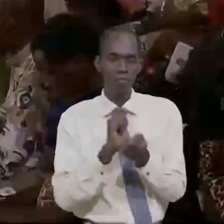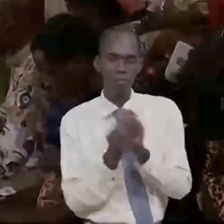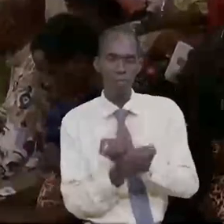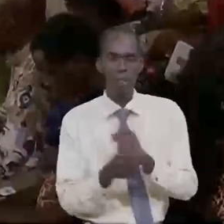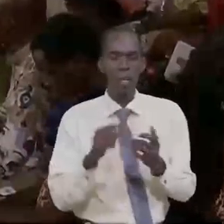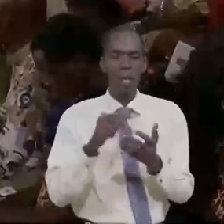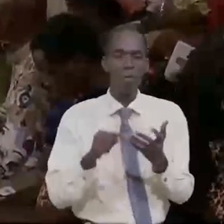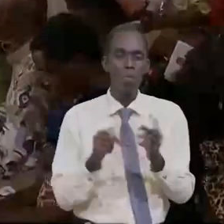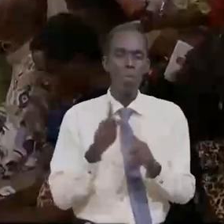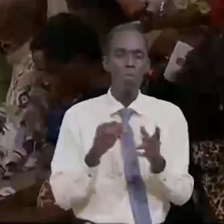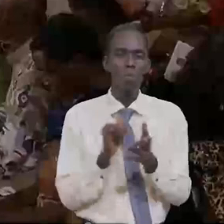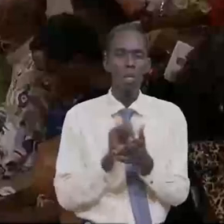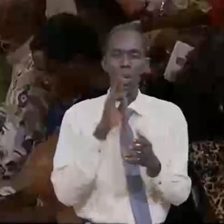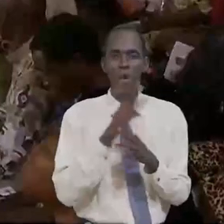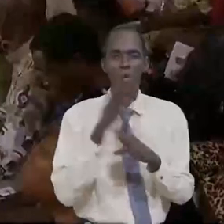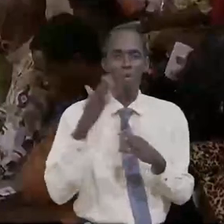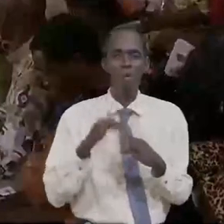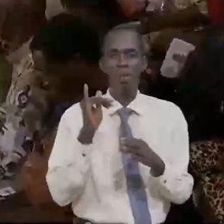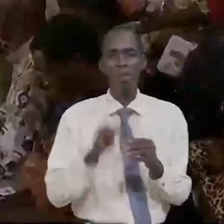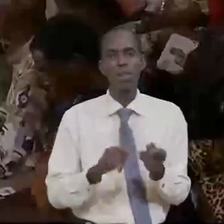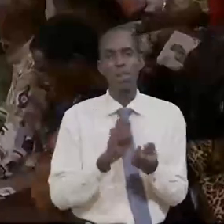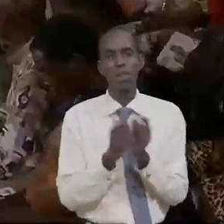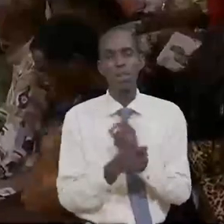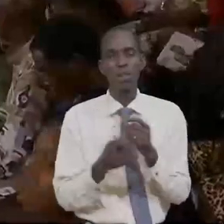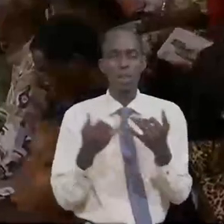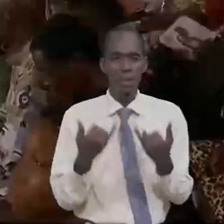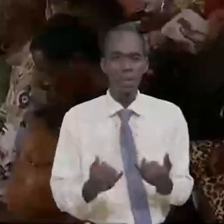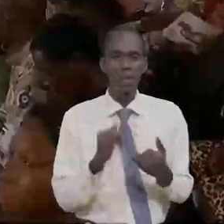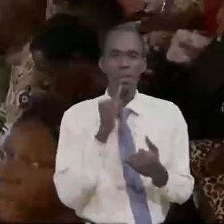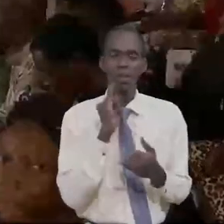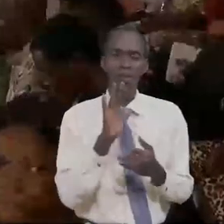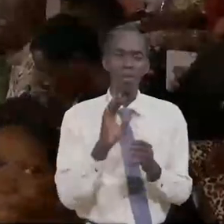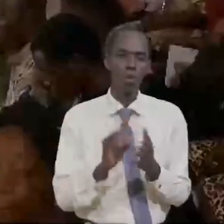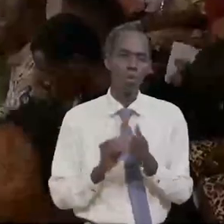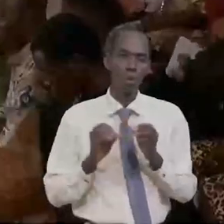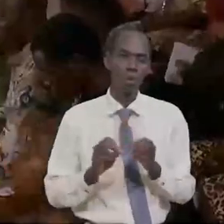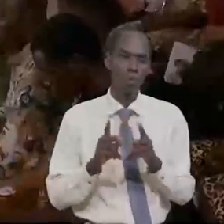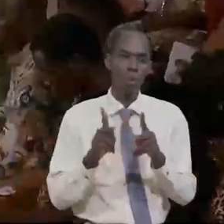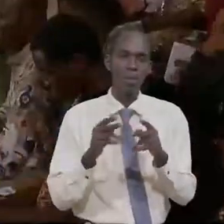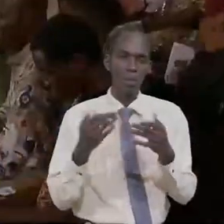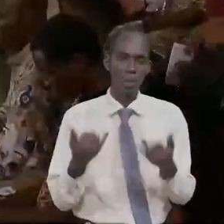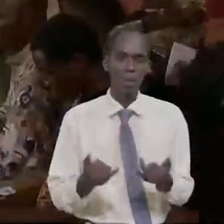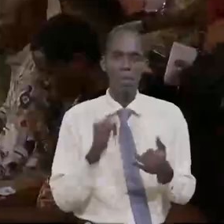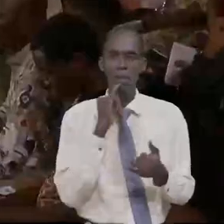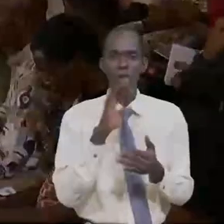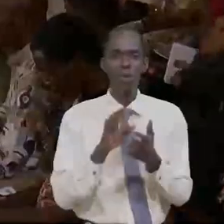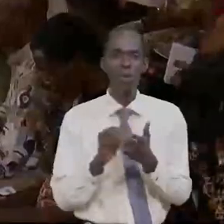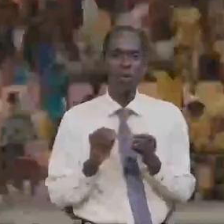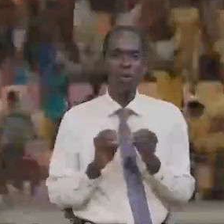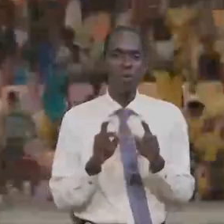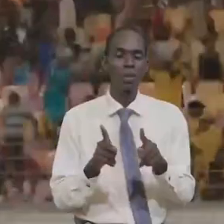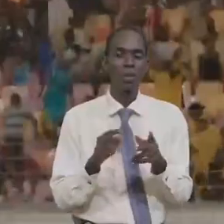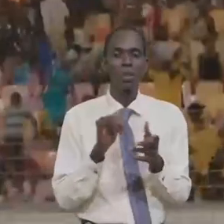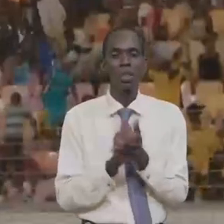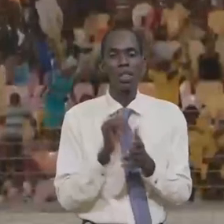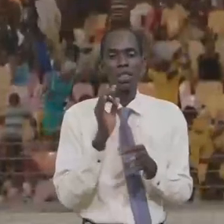où es-tu voici ta chance voici ta chance voici ta chance oh si tu étais